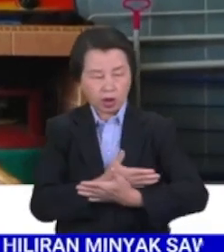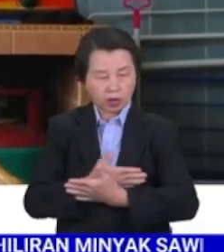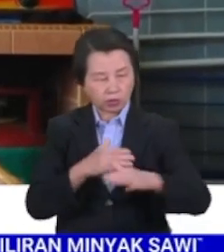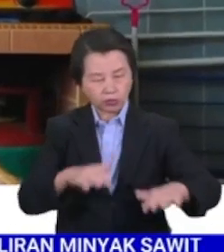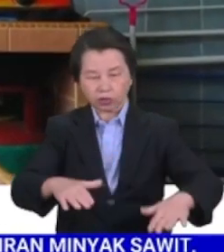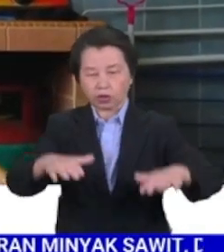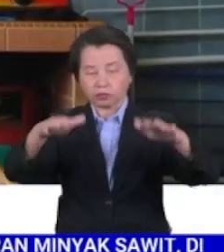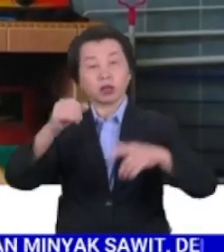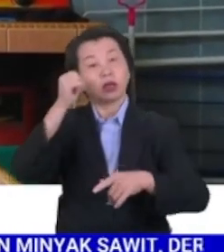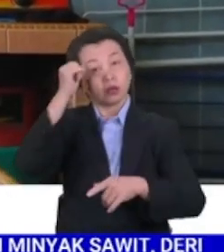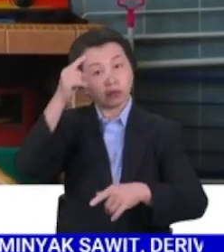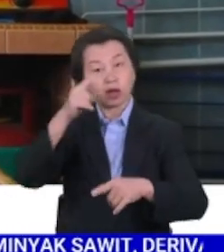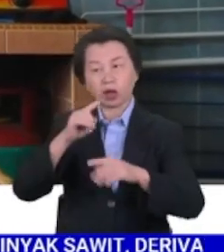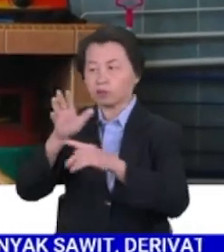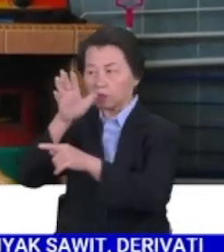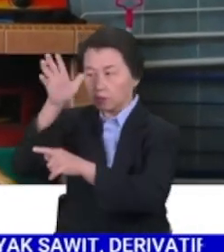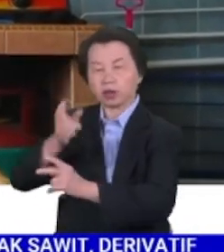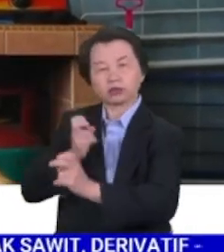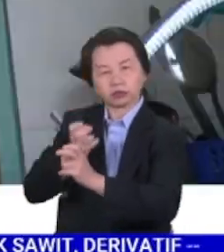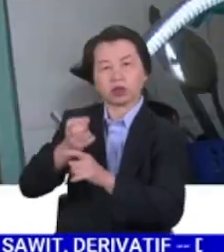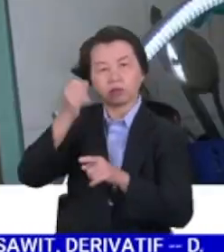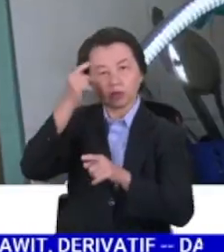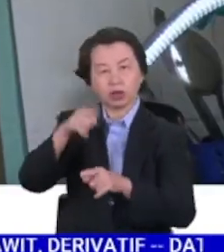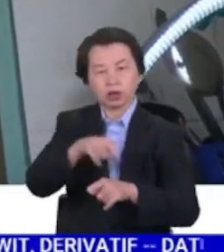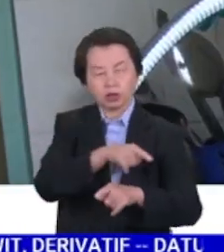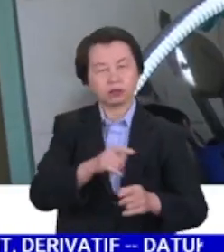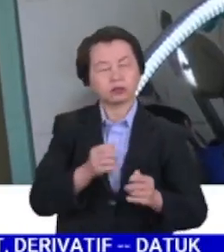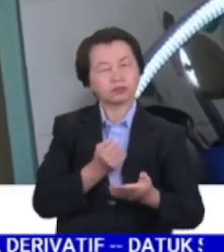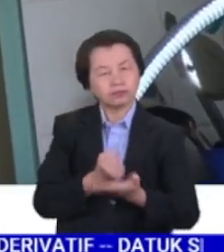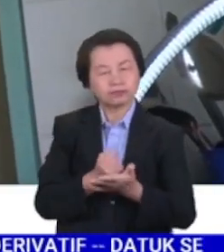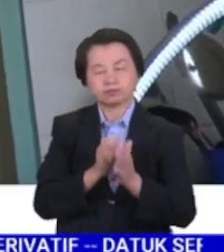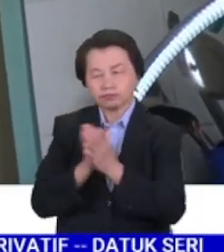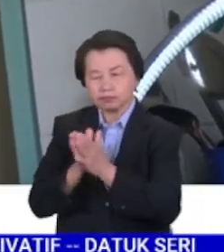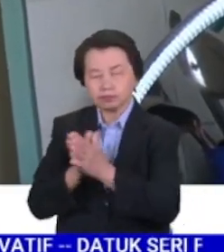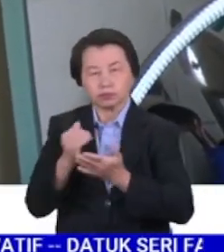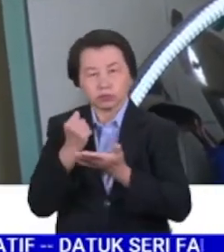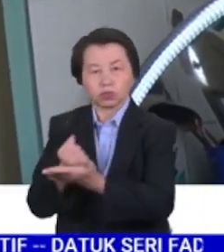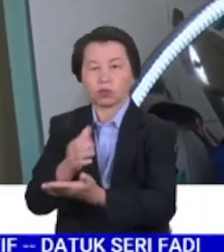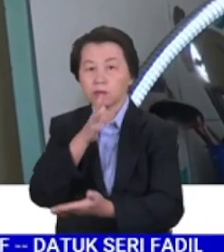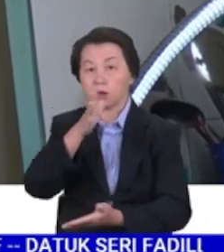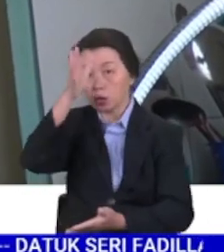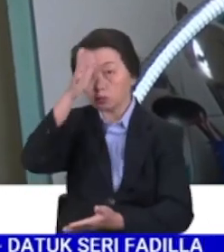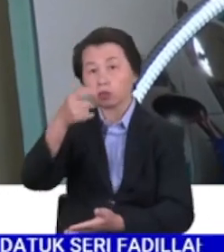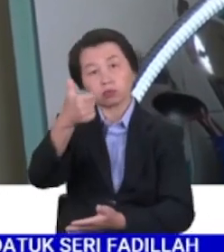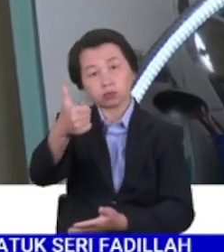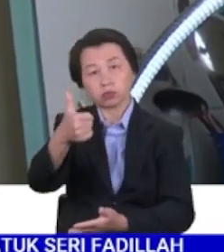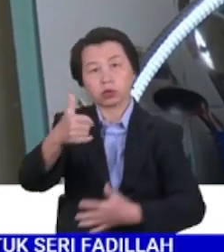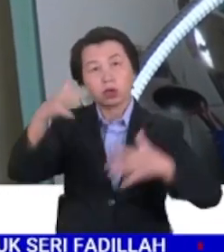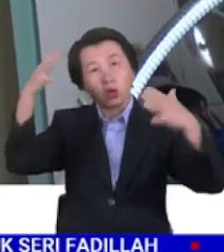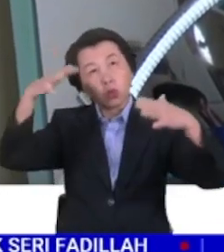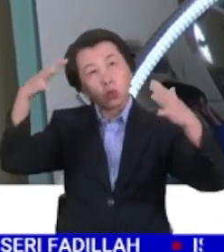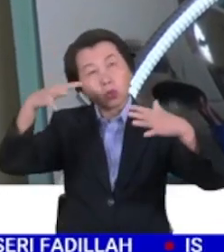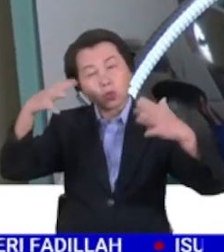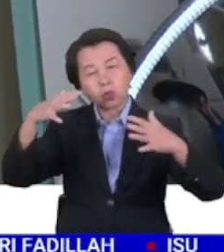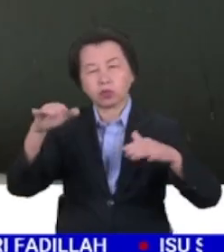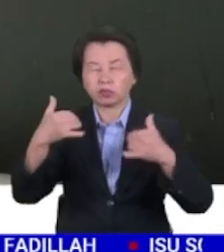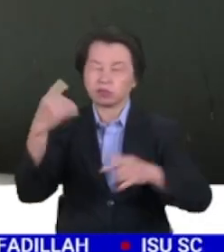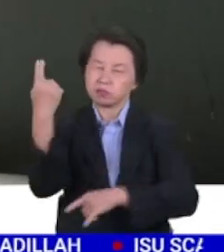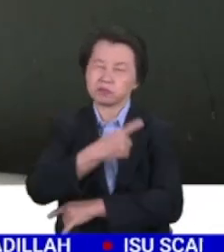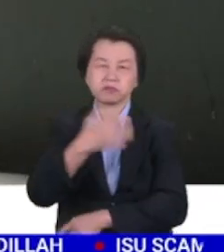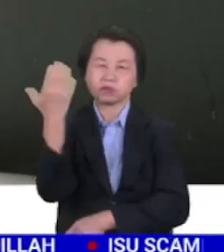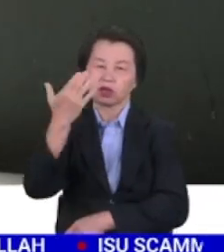yang memahami kesusahan keluarga tidak berat tulang untuk membantu. Hujan panas permainan